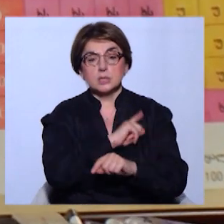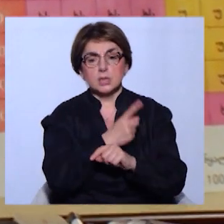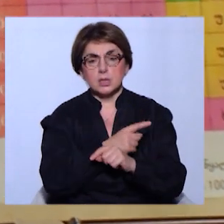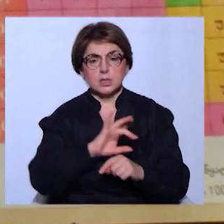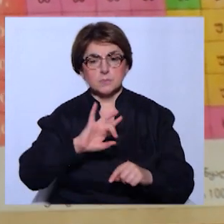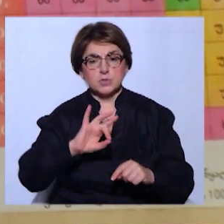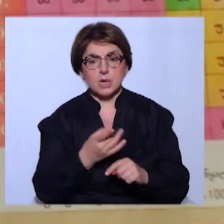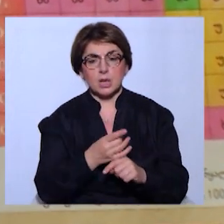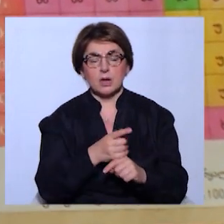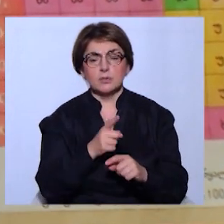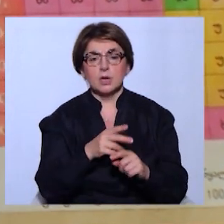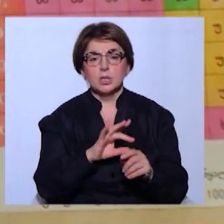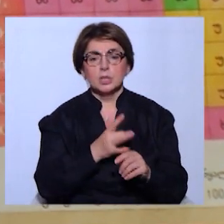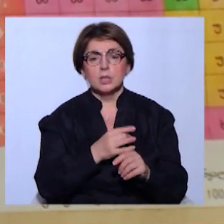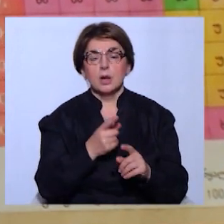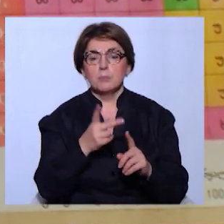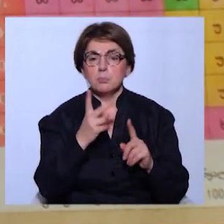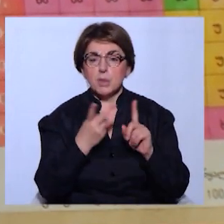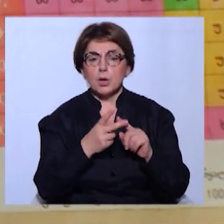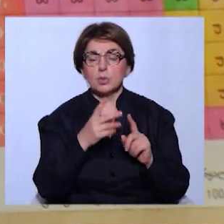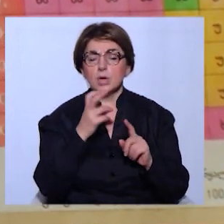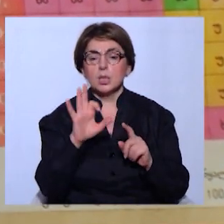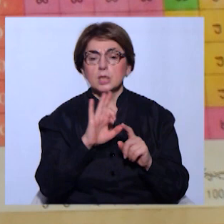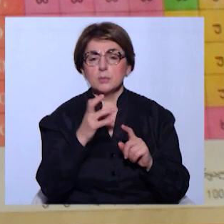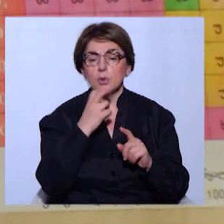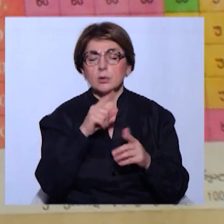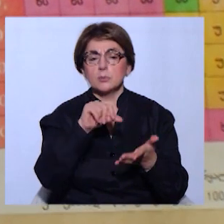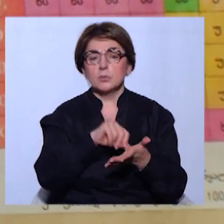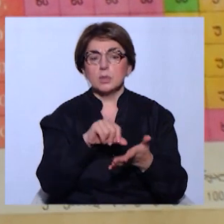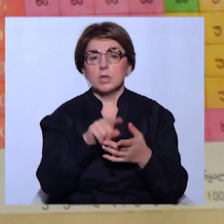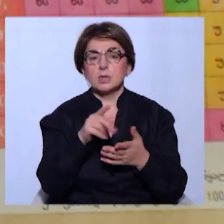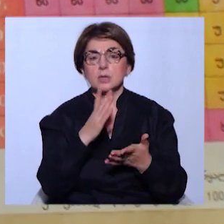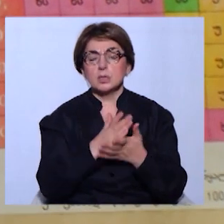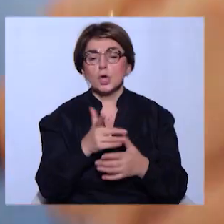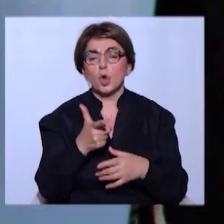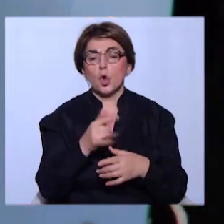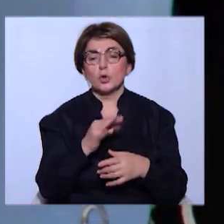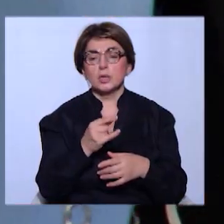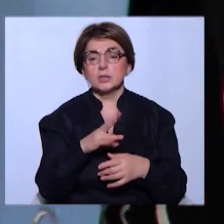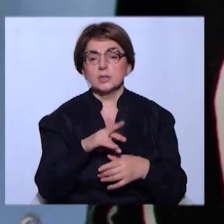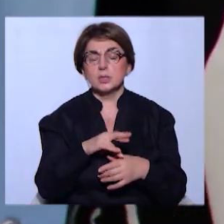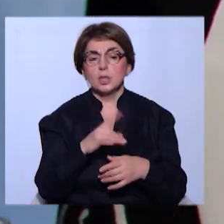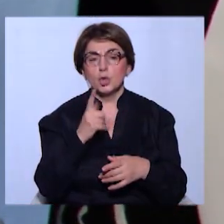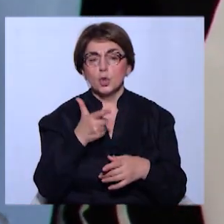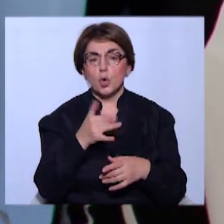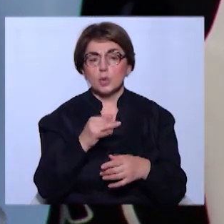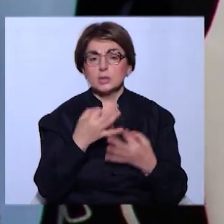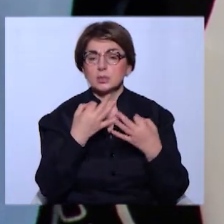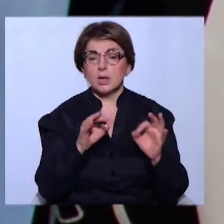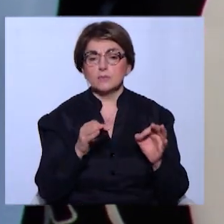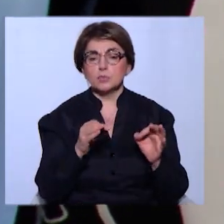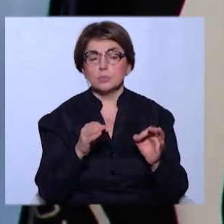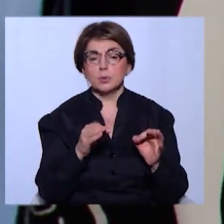დროს. ძირითადად კი გოგირდი ნაერთების სახით არის გავრცელებული. Და როგორც თქვენ ხედავთ, გოგირდი არის ყვითელი ფერის